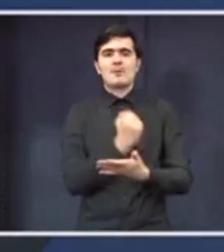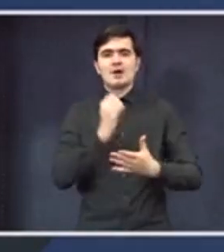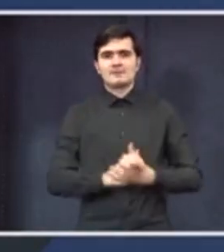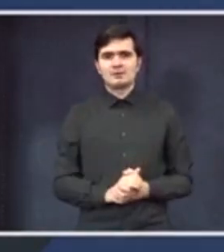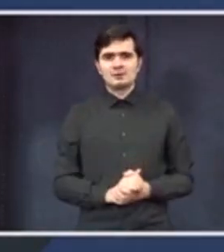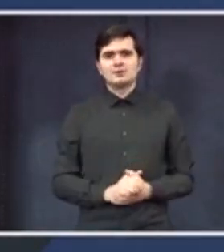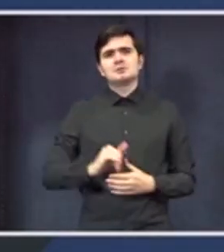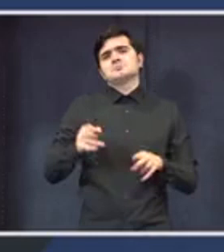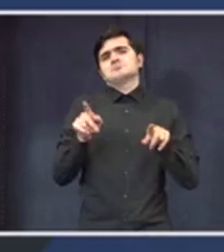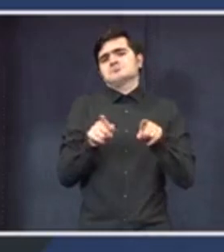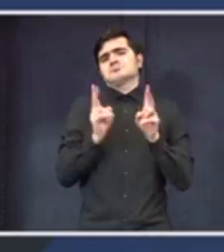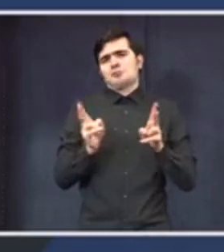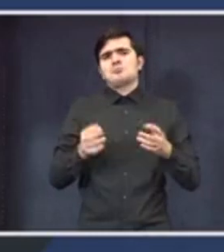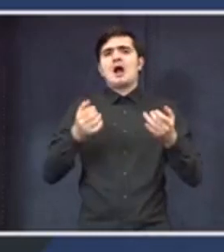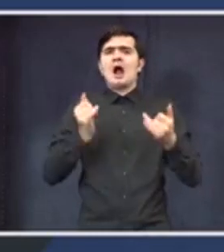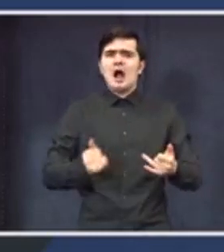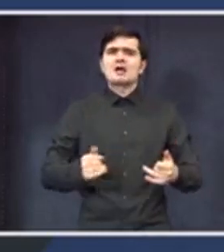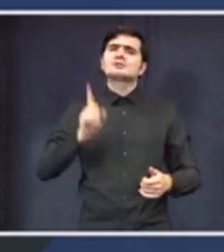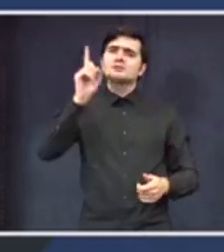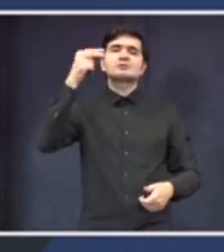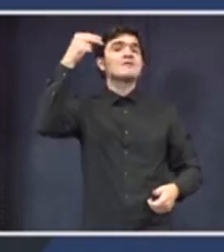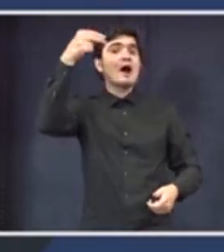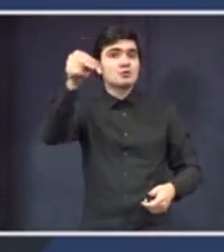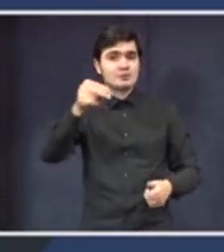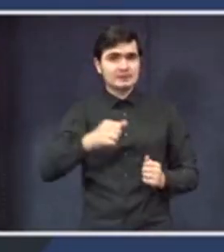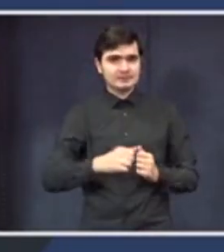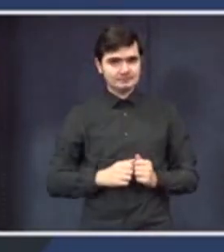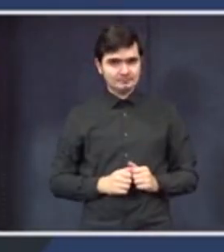Și bineînțeles, astăzi voi anunța